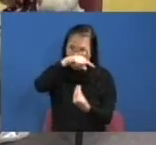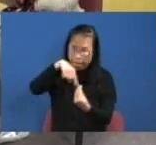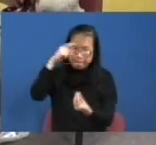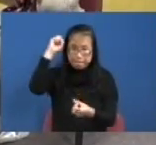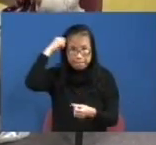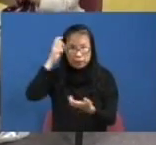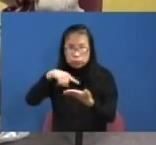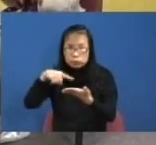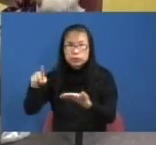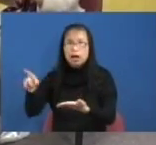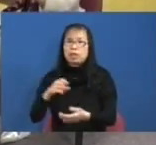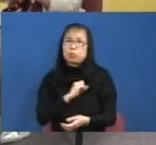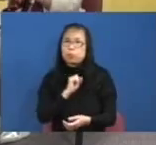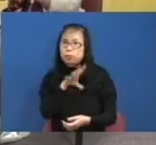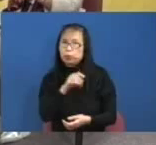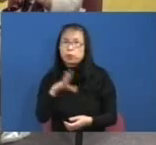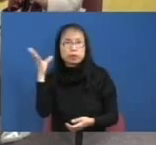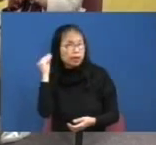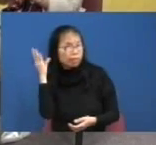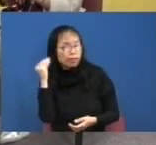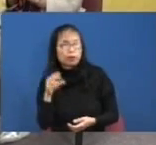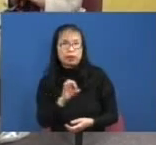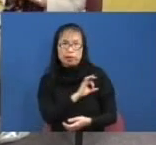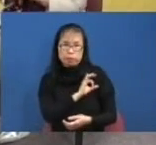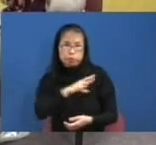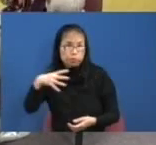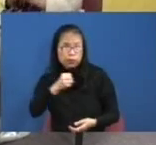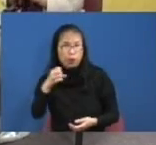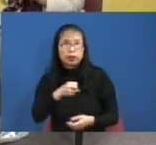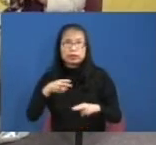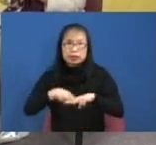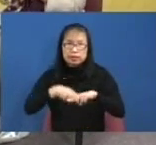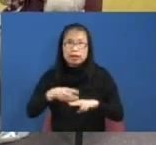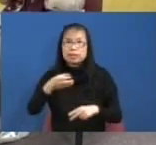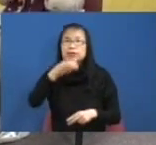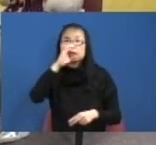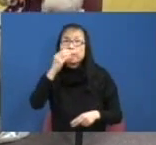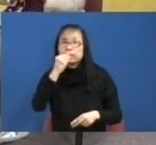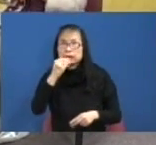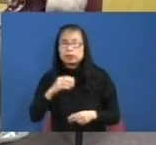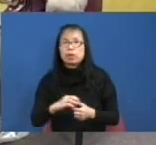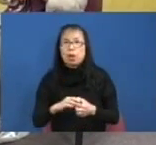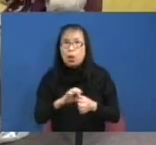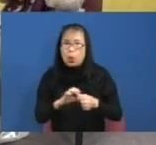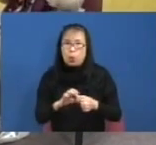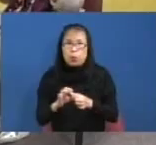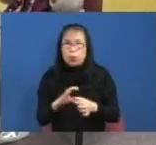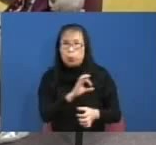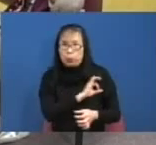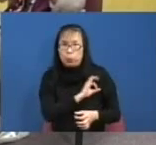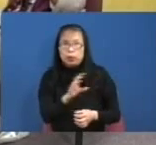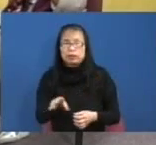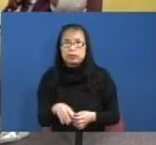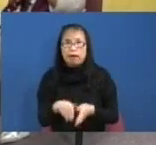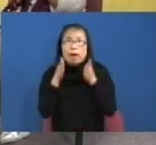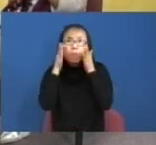啦。其實黃會長其實聽到咧，嗱聽到啊黃會長你哋即係餐飲業聯業協會咧，即係嗱咁宏觀